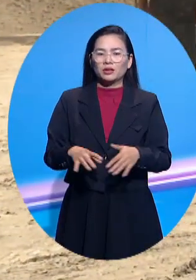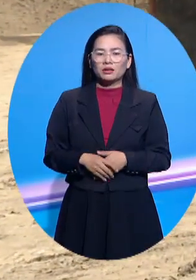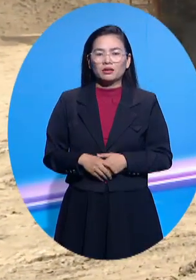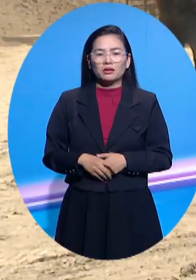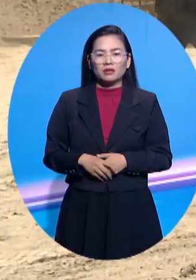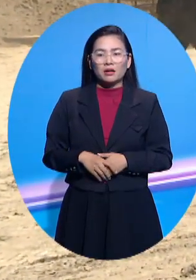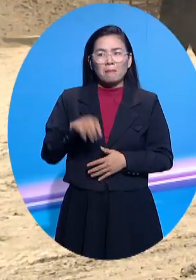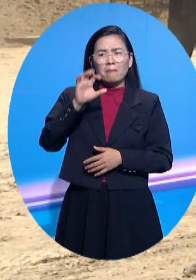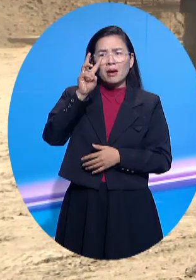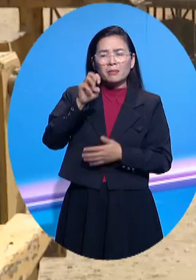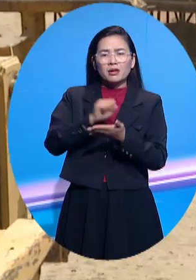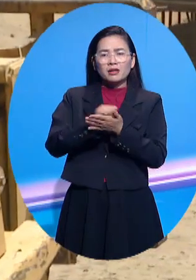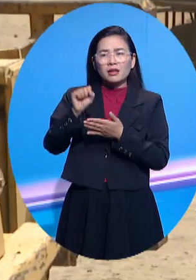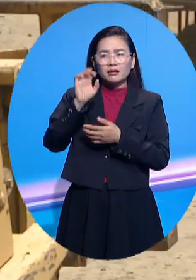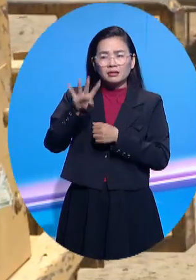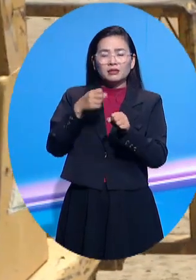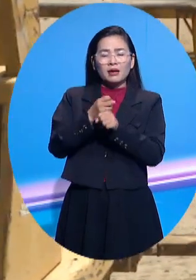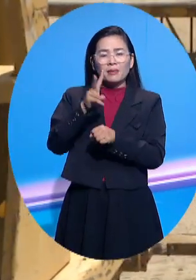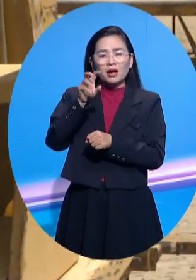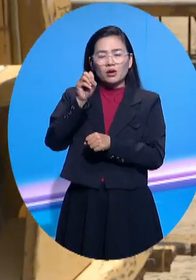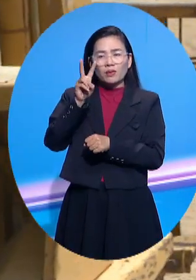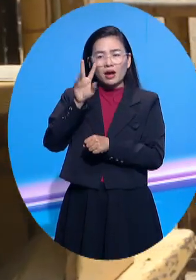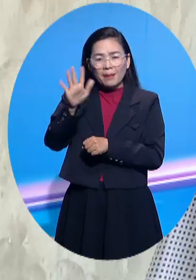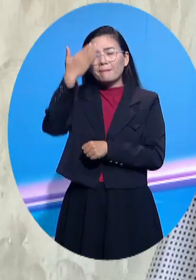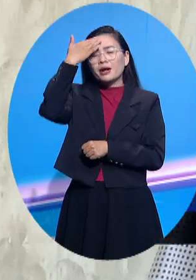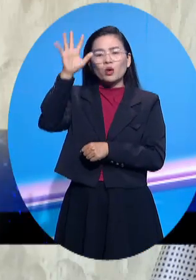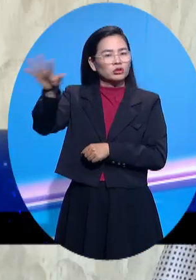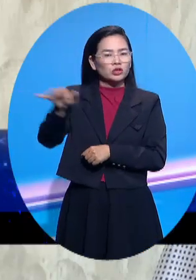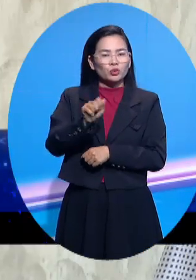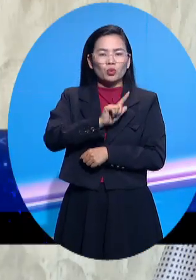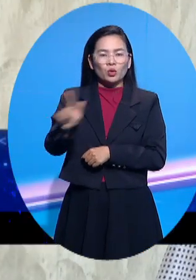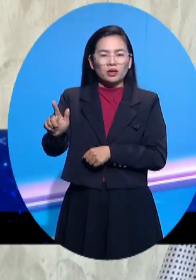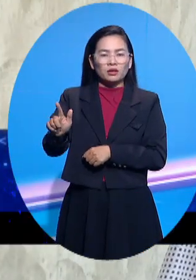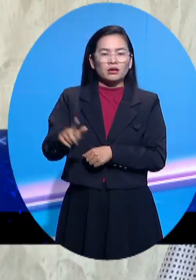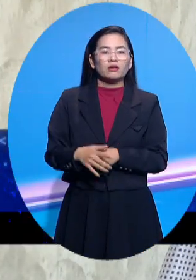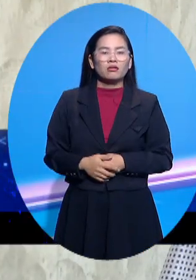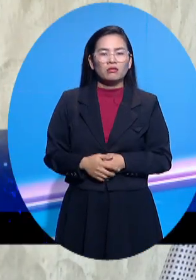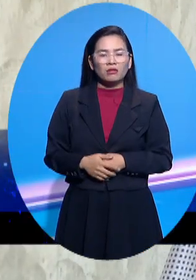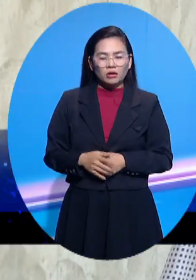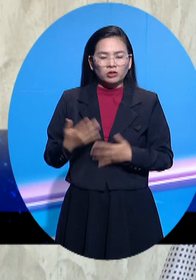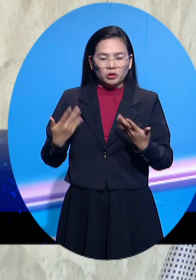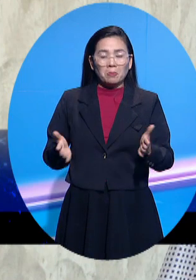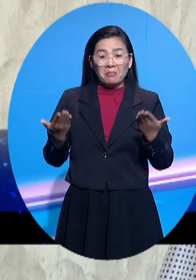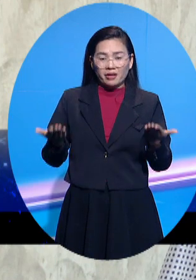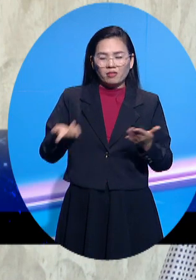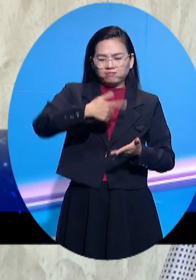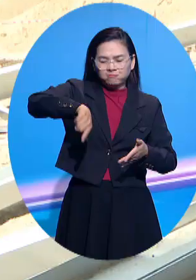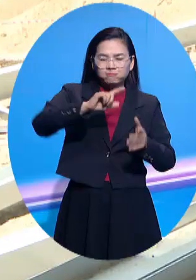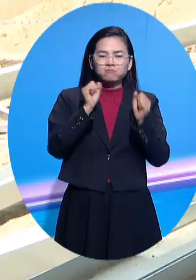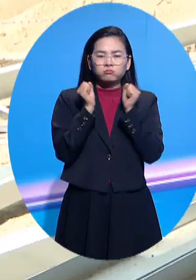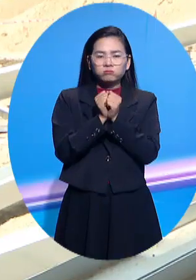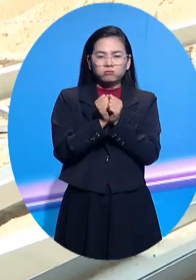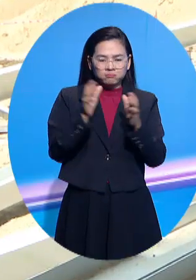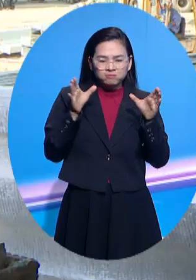30 tháng 4 năm 2025 sẽ đưa công trình này vào một bàn rao đưa về sử dụng nhân đưa về đây để thư công là phải